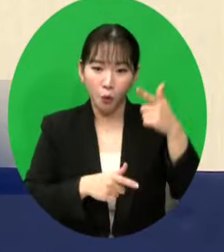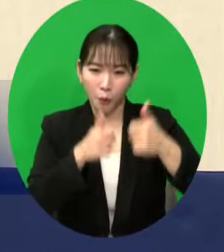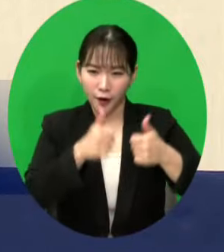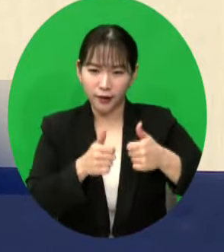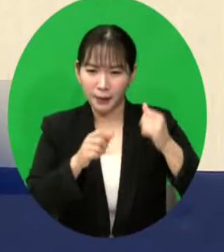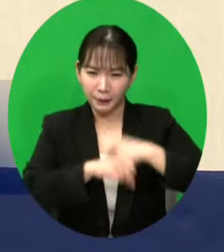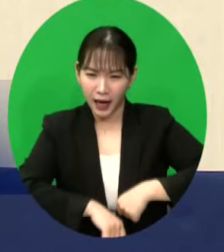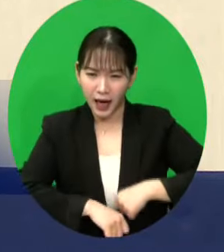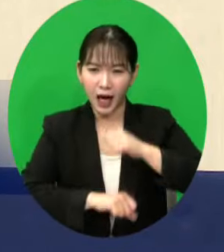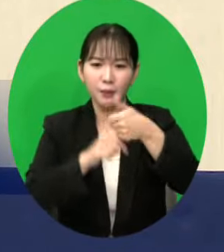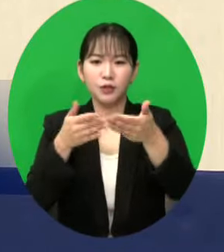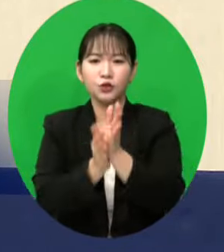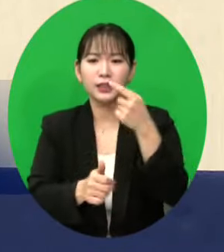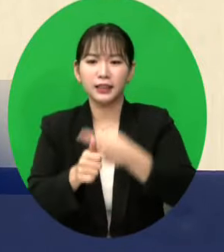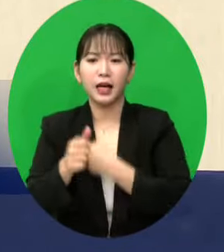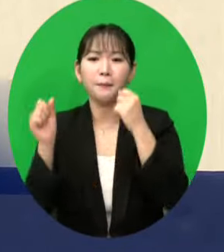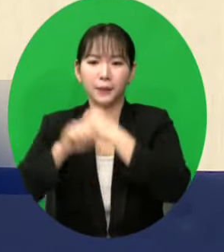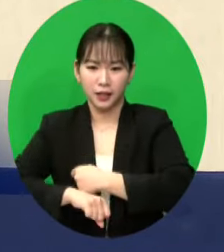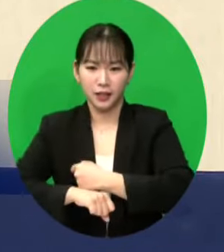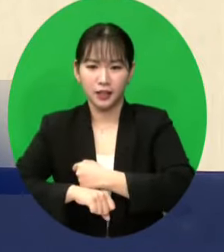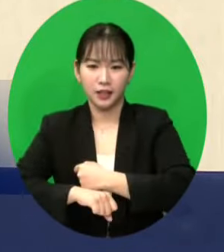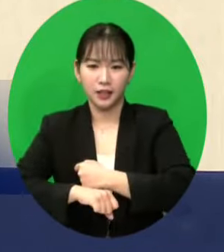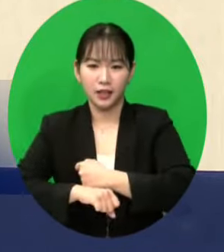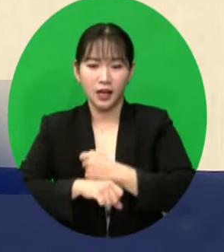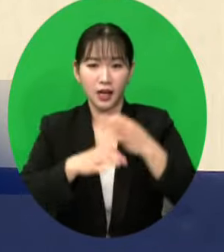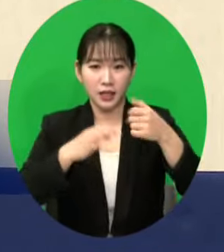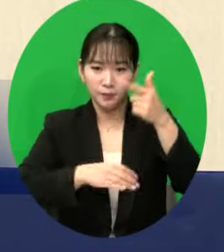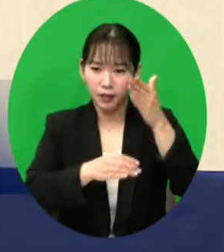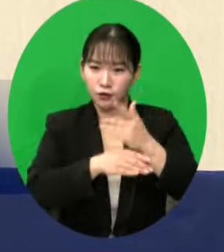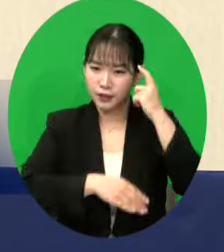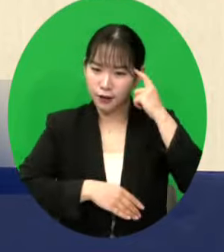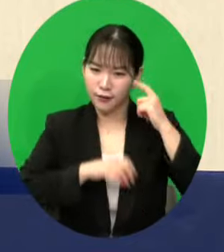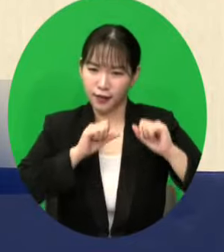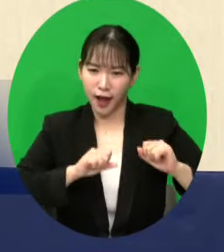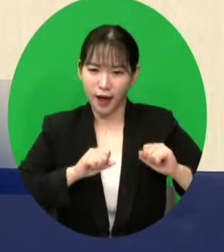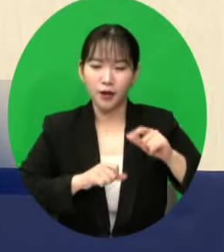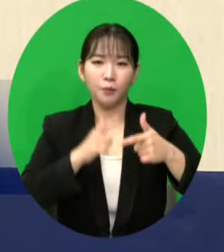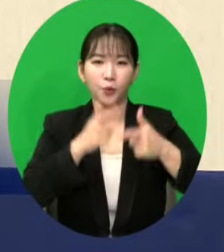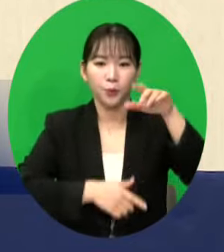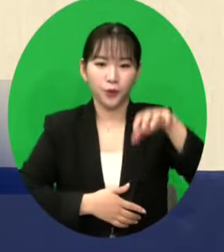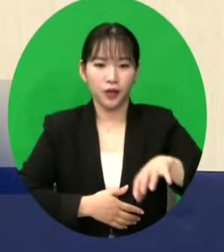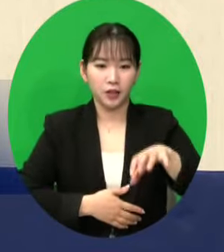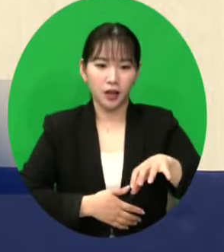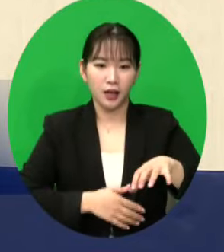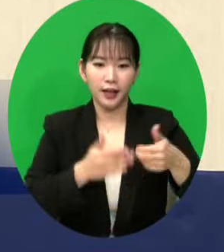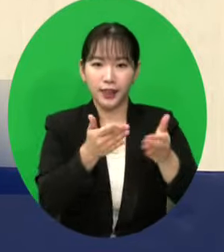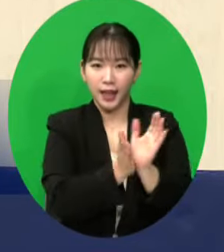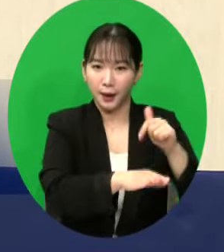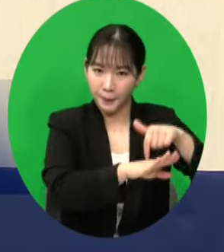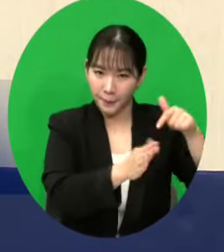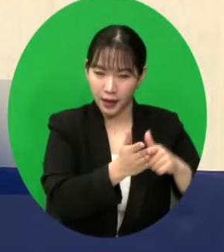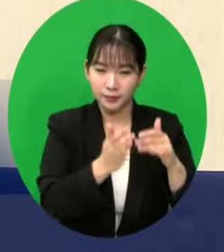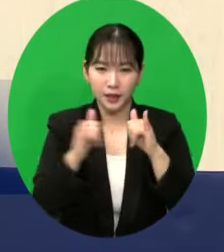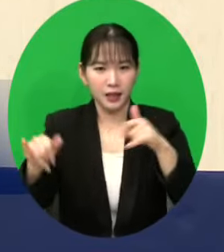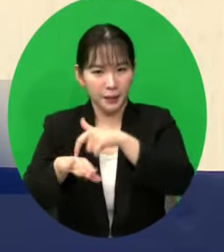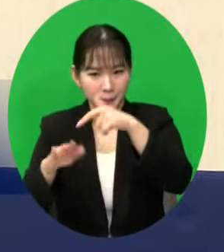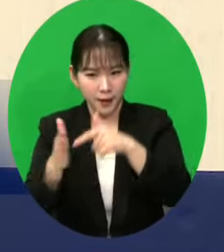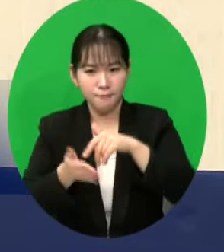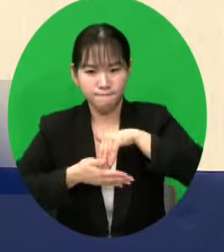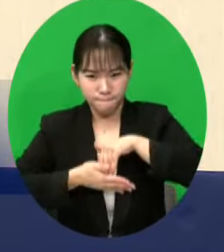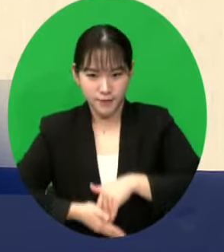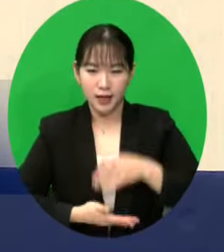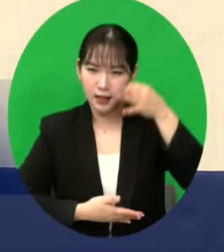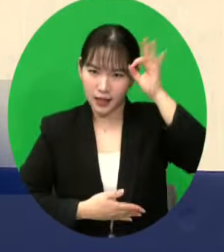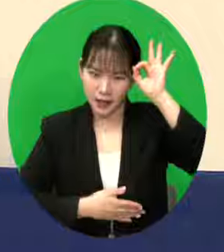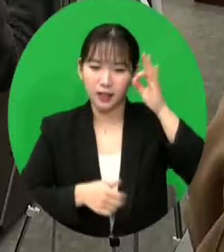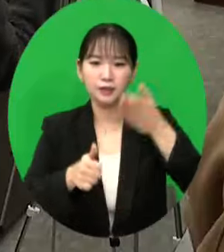망가지면 더불어민주당이 망가집니다. 김대중 정신이 살아있는 이곳 목포에서 당심, 민심의 준엄함을